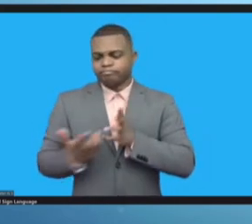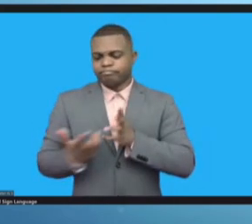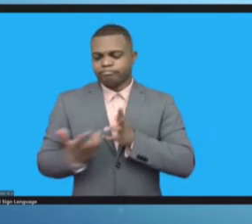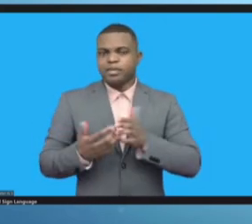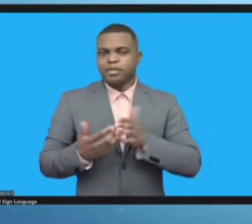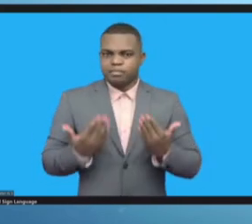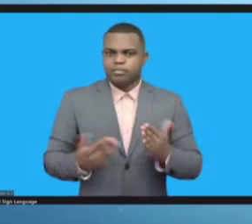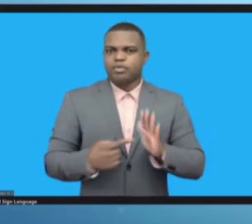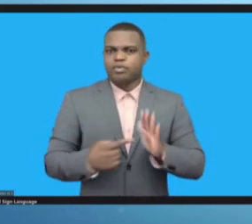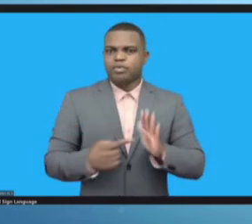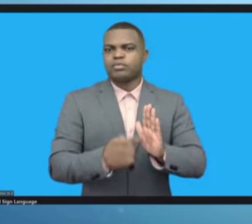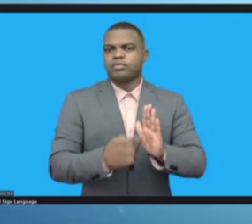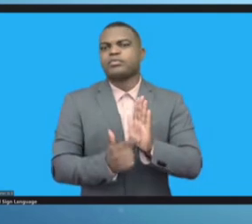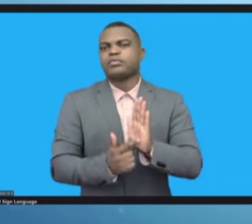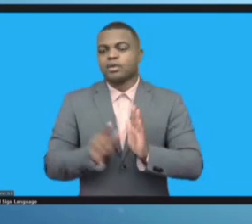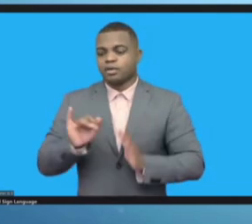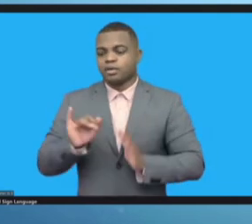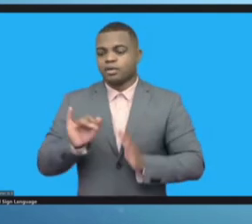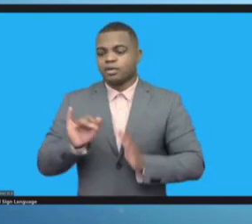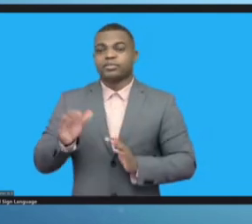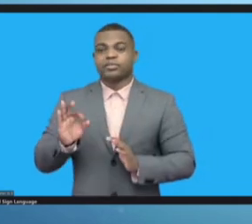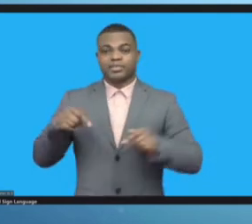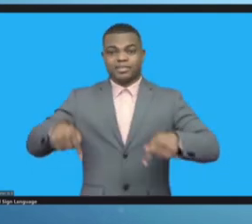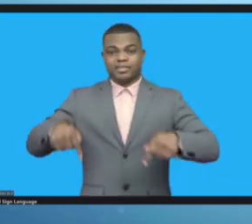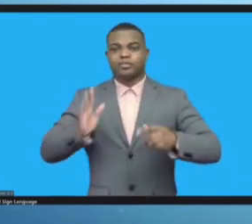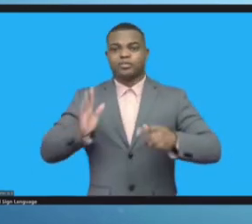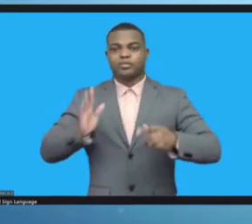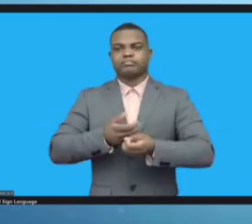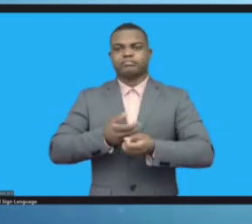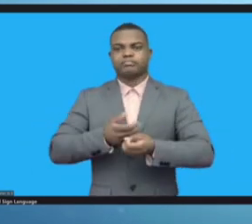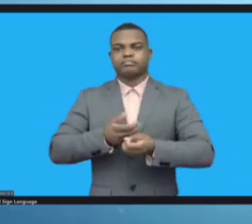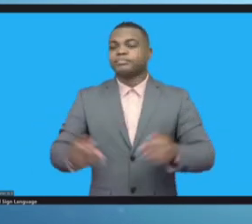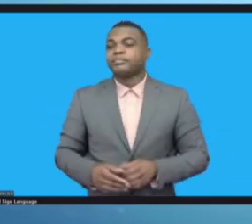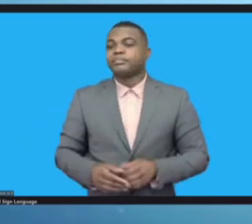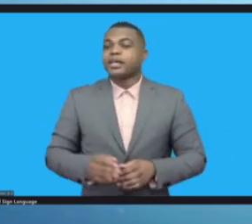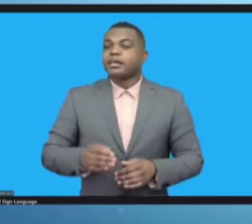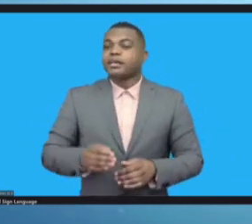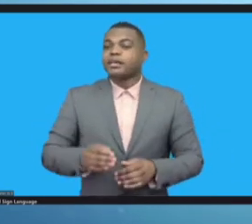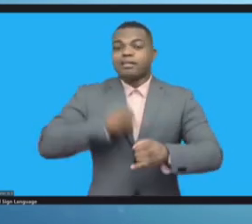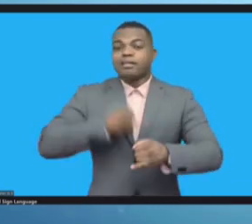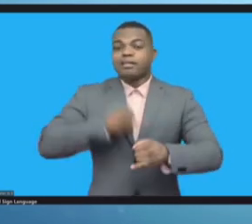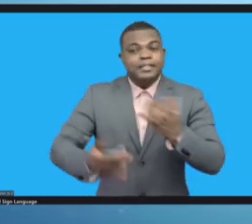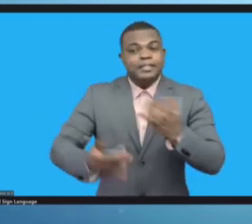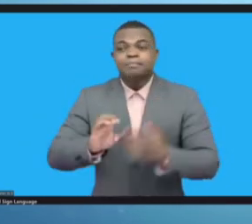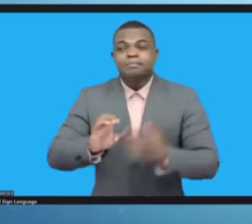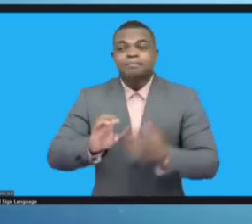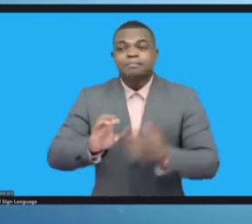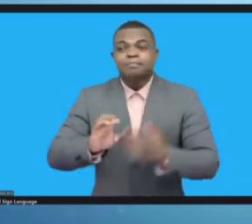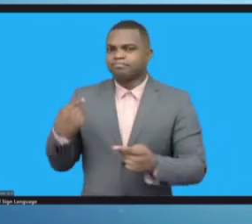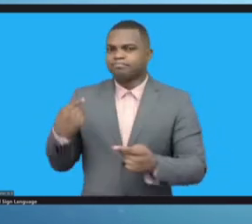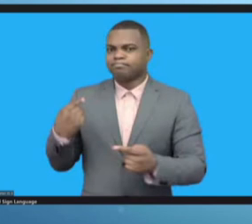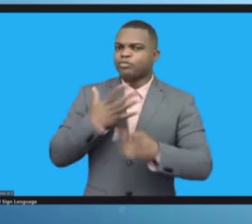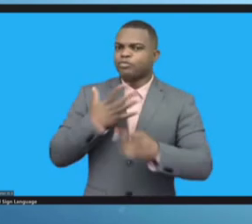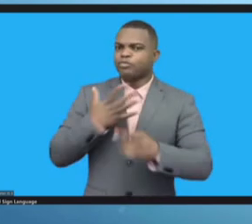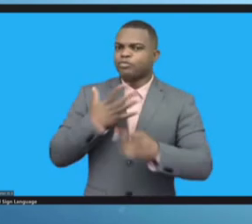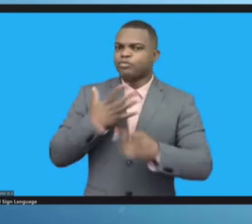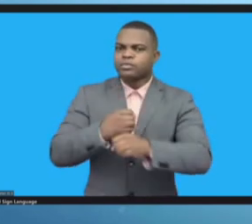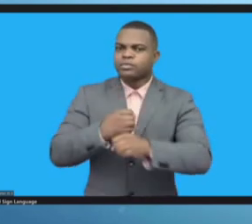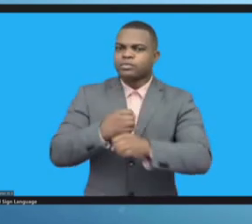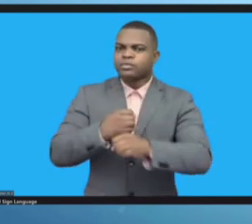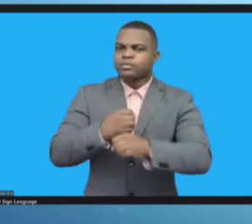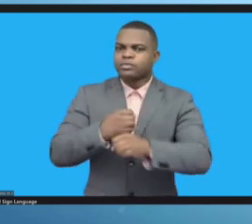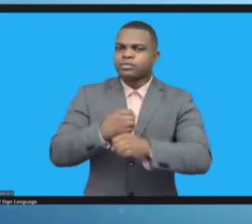la mise en place du premier centre africain en faveur de l'intelligence artificielle à Brazzaville au Congo, sous